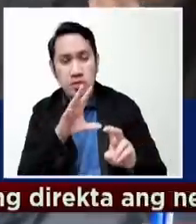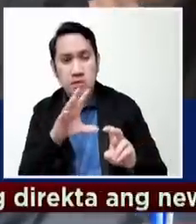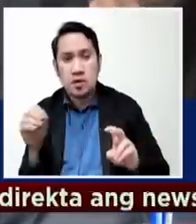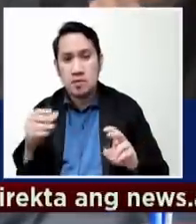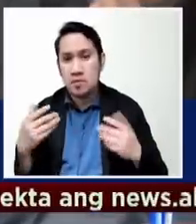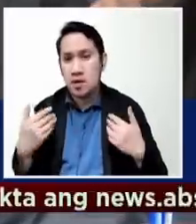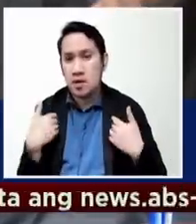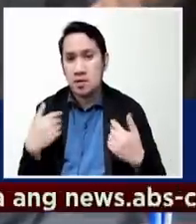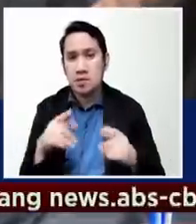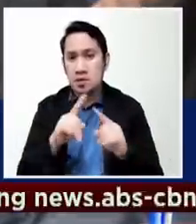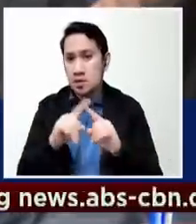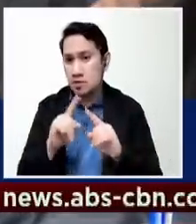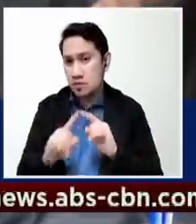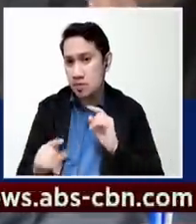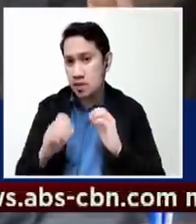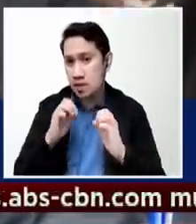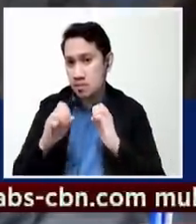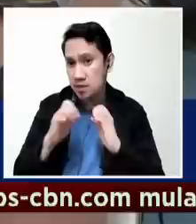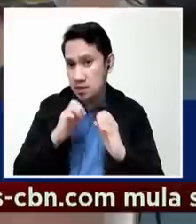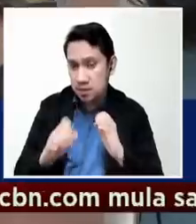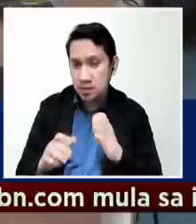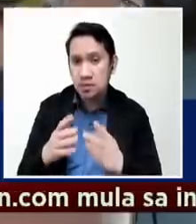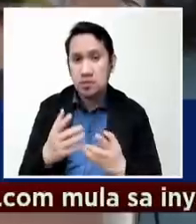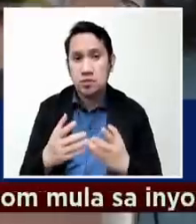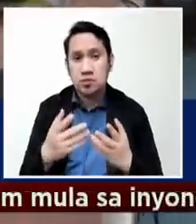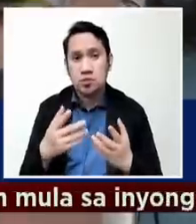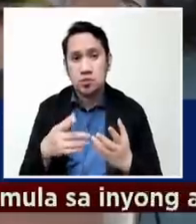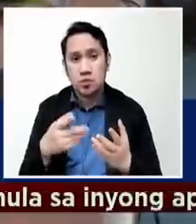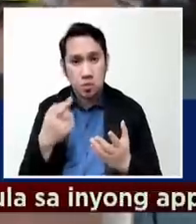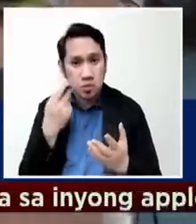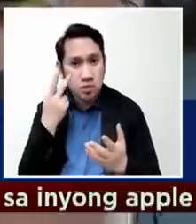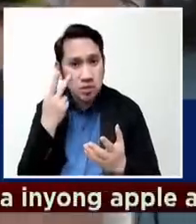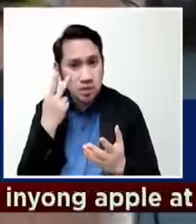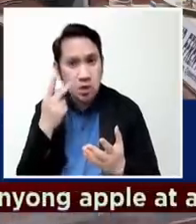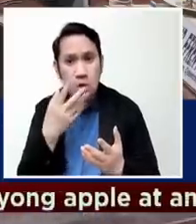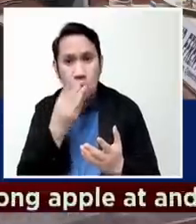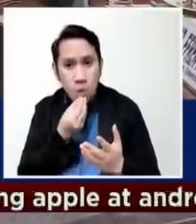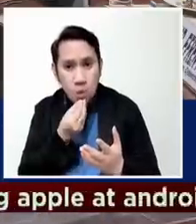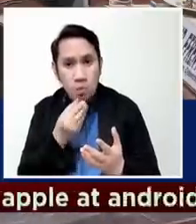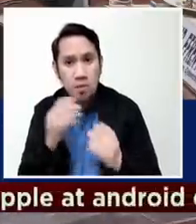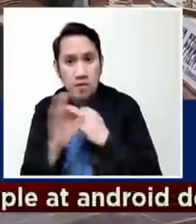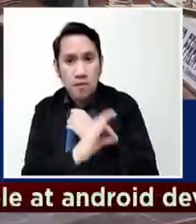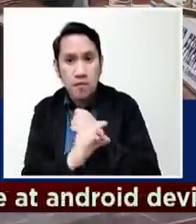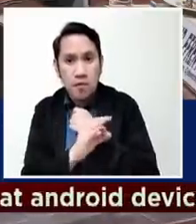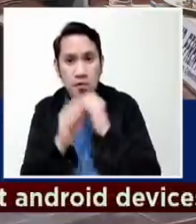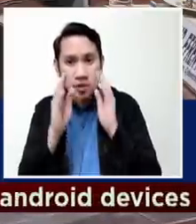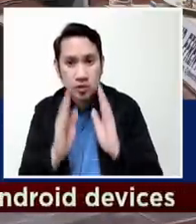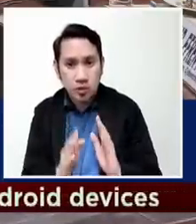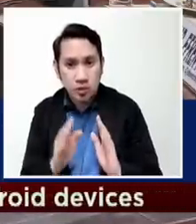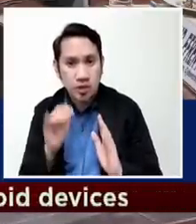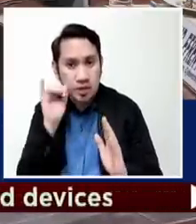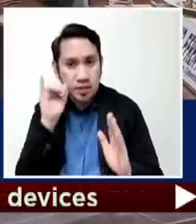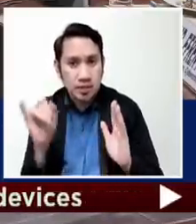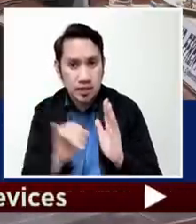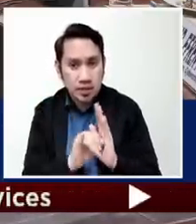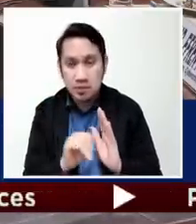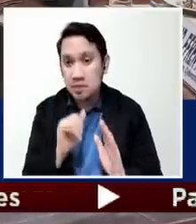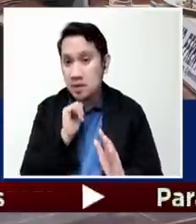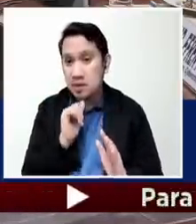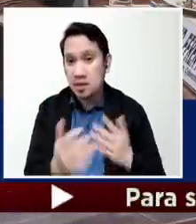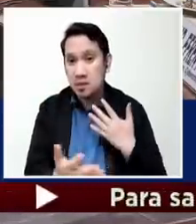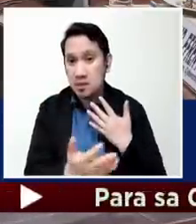iba't ibang embahada para tiyakin ang pagkakakilanlan ng mga sangkot na dayuhan. Hindi na ikinulong ang mga dayuhan at